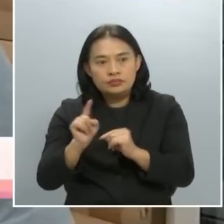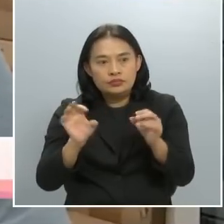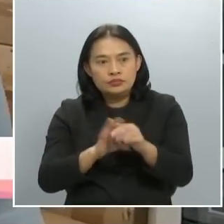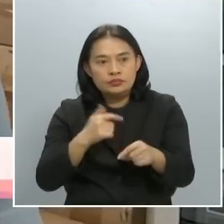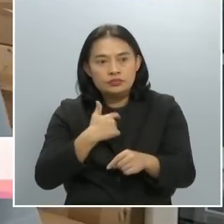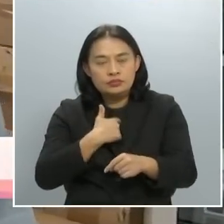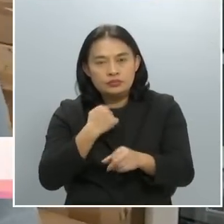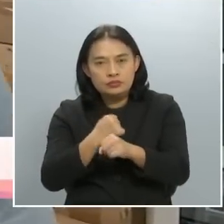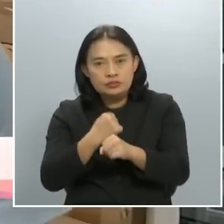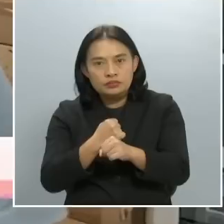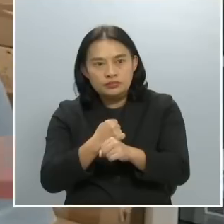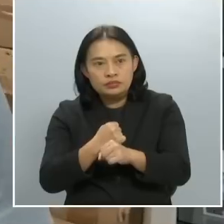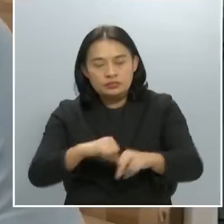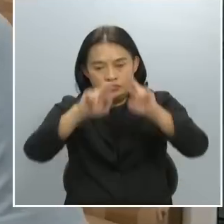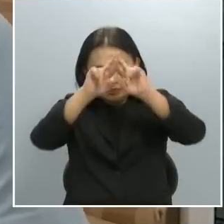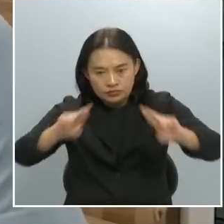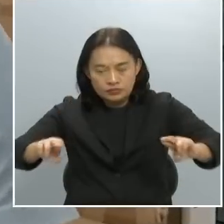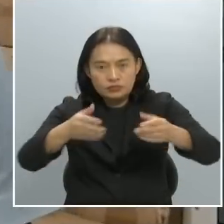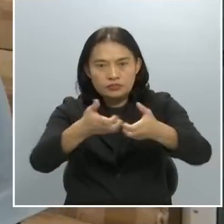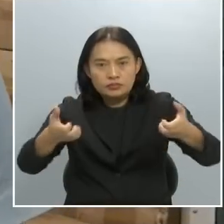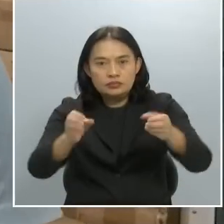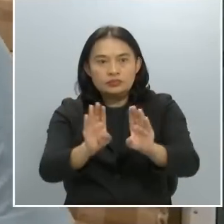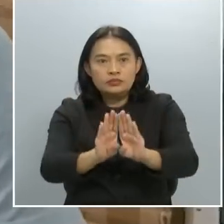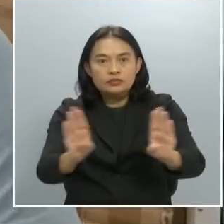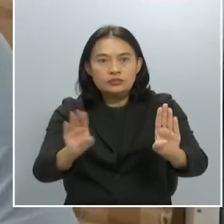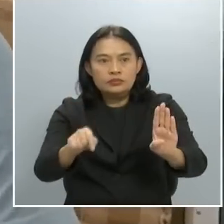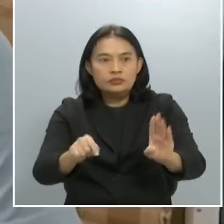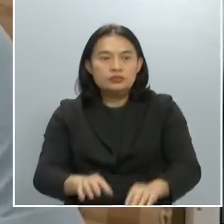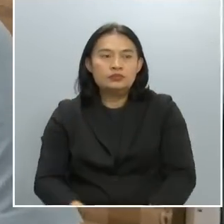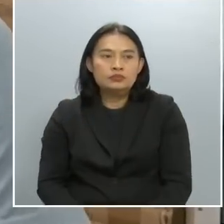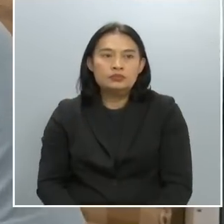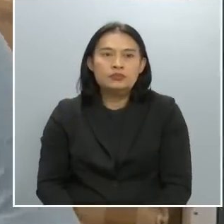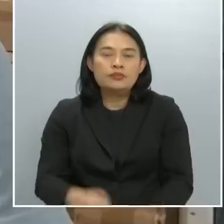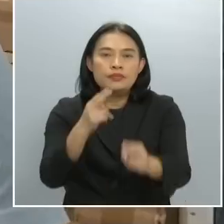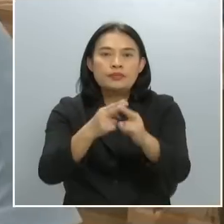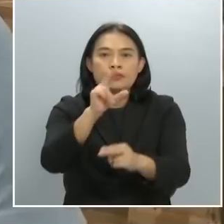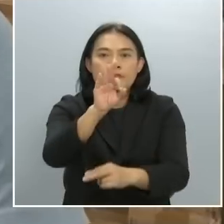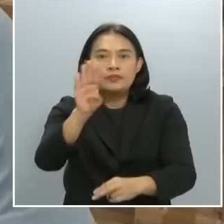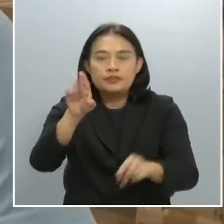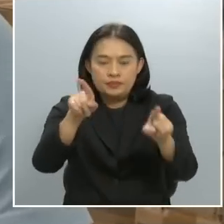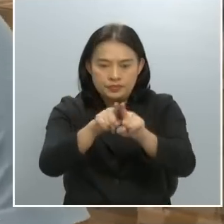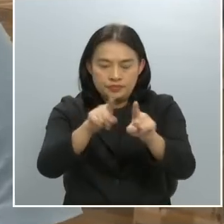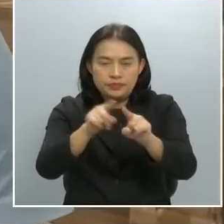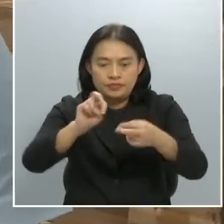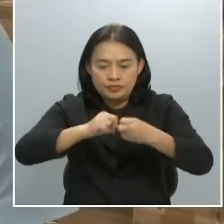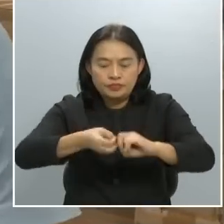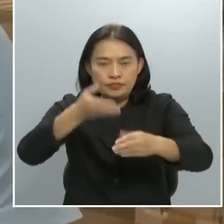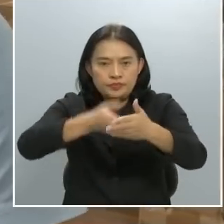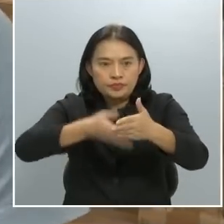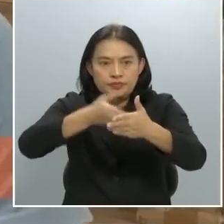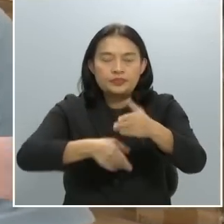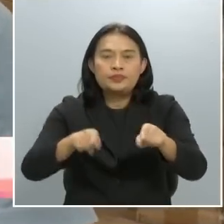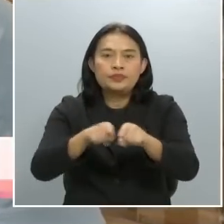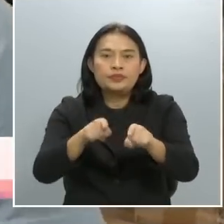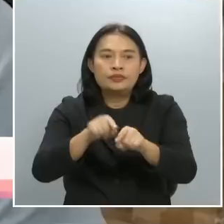ำงานที่ร้านปกติเปิดร้านแยกกันอยู่แล้วตัวเอ็มเหมือนกันตัวหน้าเหมือนกันแล้วก็ใช้ชื่อเฟซเหมือนกันคล้ายกันมีผลกระทบมากครับกับเรื่องธุ